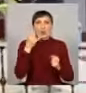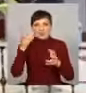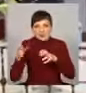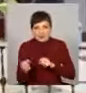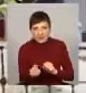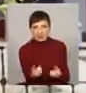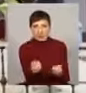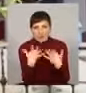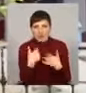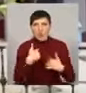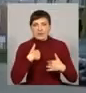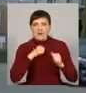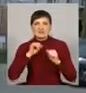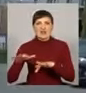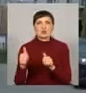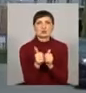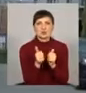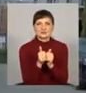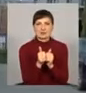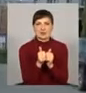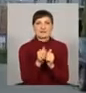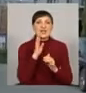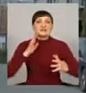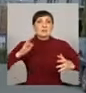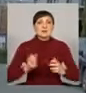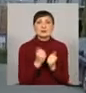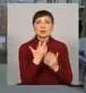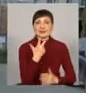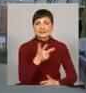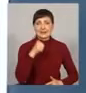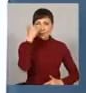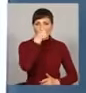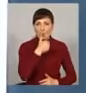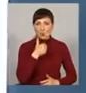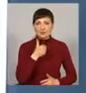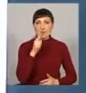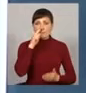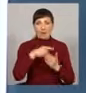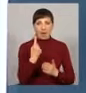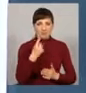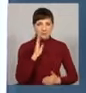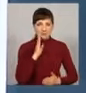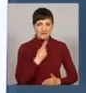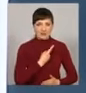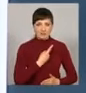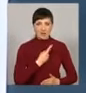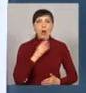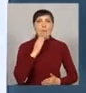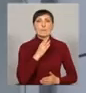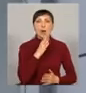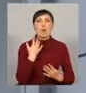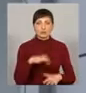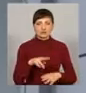мы оставили ее у соседки спасенный девочке всего три года дома малышка оказалась одна с матерью ребенка стражи порядка